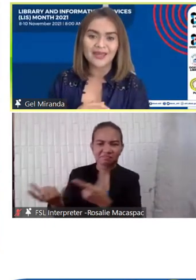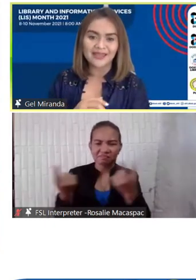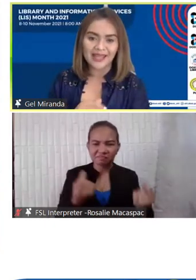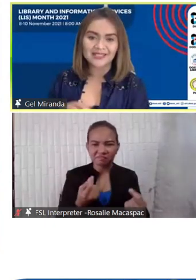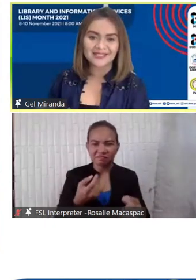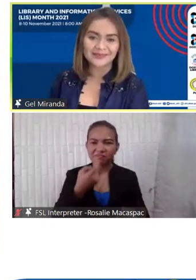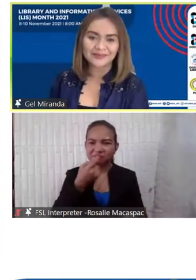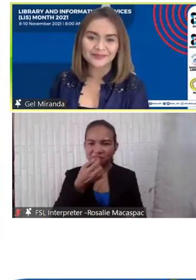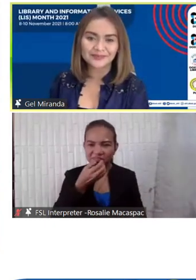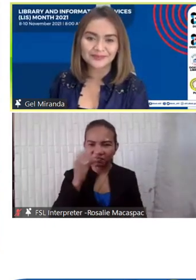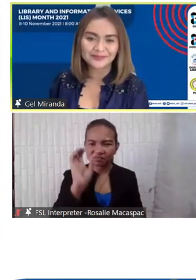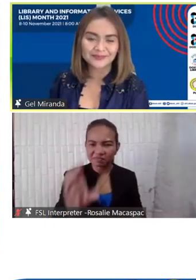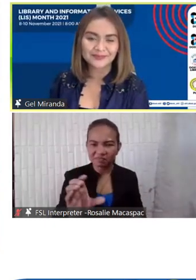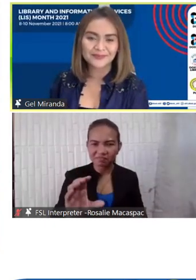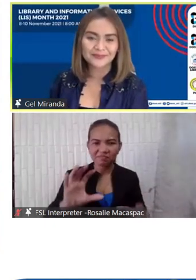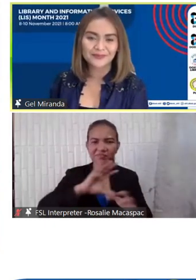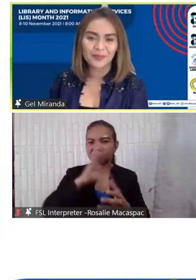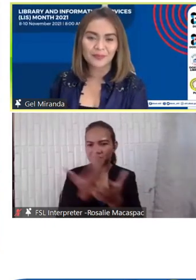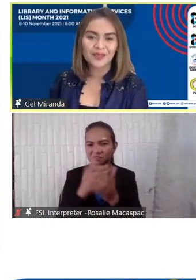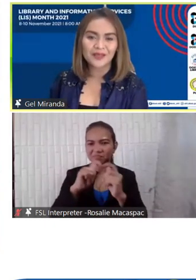team. Next.